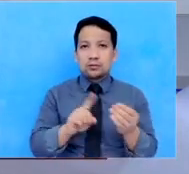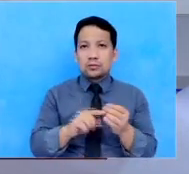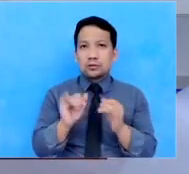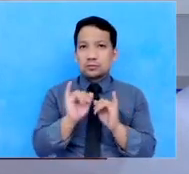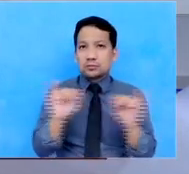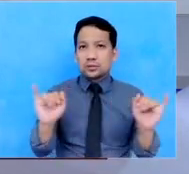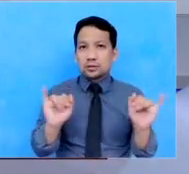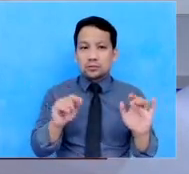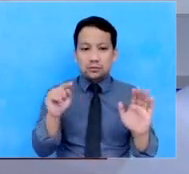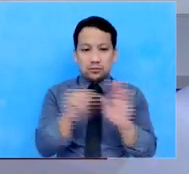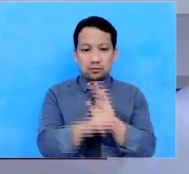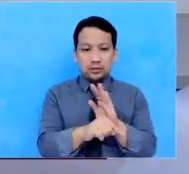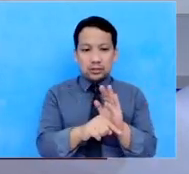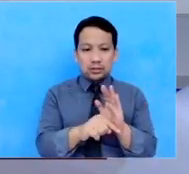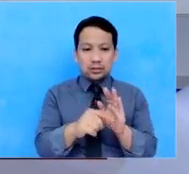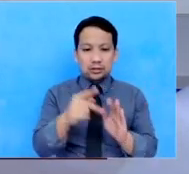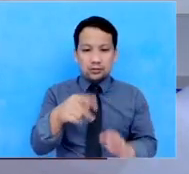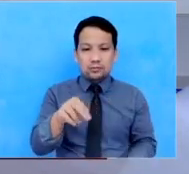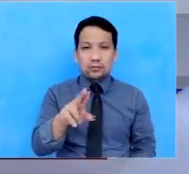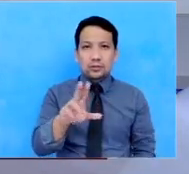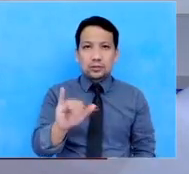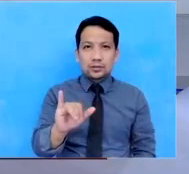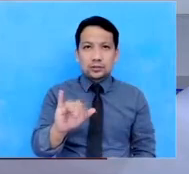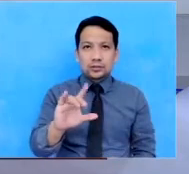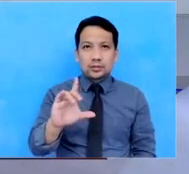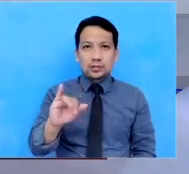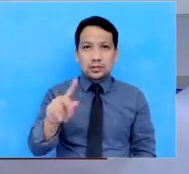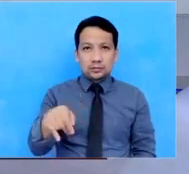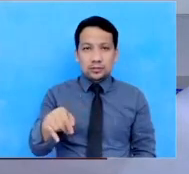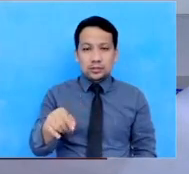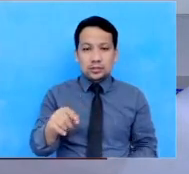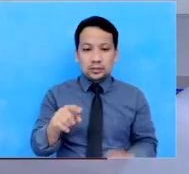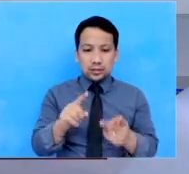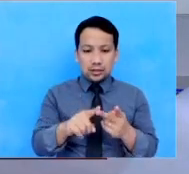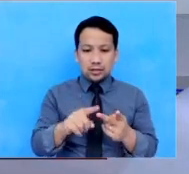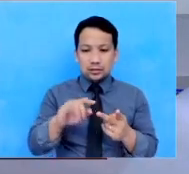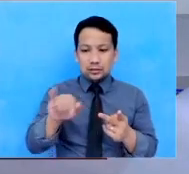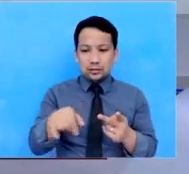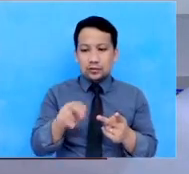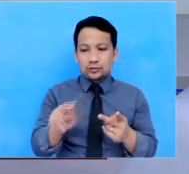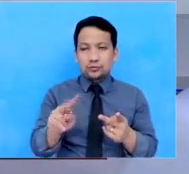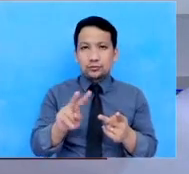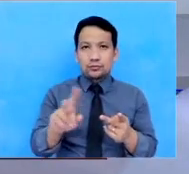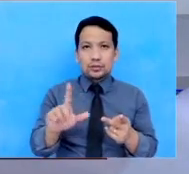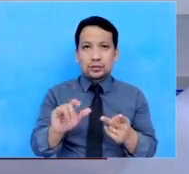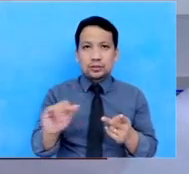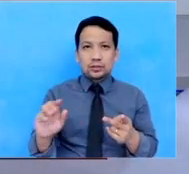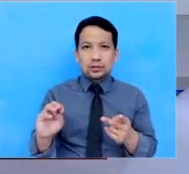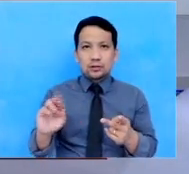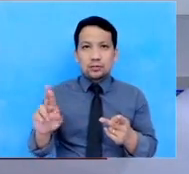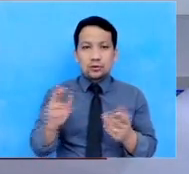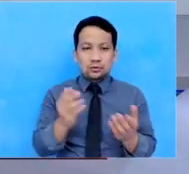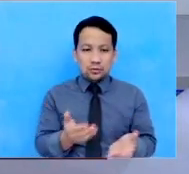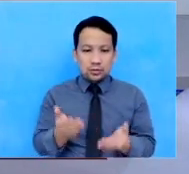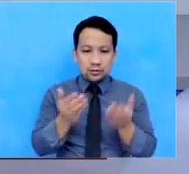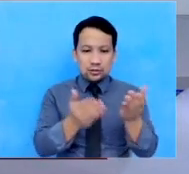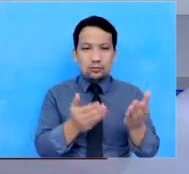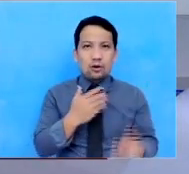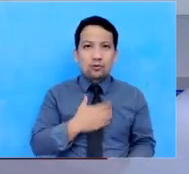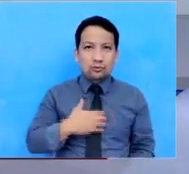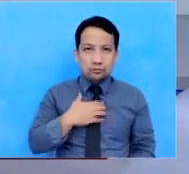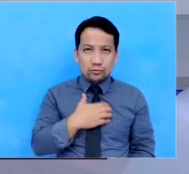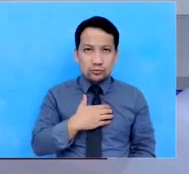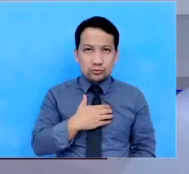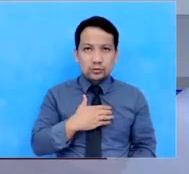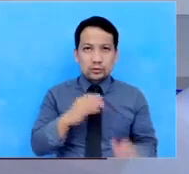pagbatay kay Percy Lapid o kay June Villamor. Ang sinasampa lamang kasi ng pulis at NBI ay reklamo lamang or criminal